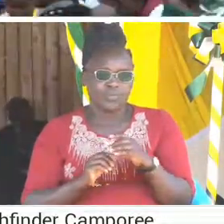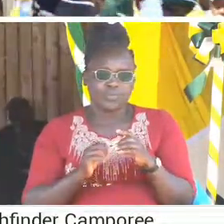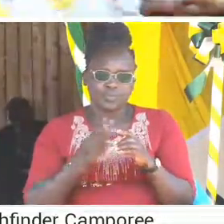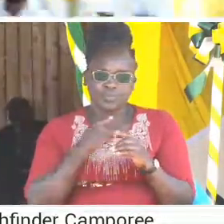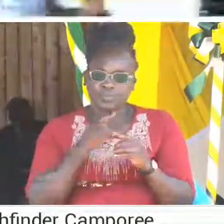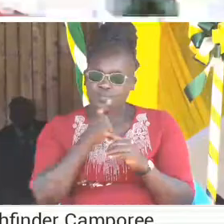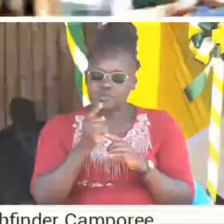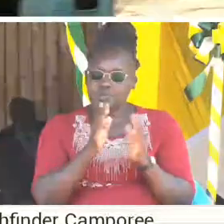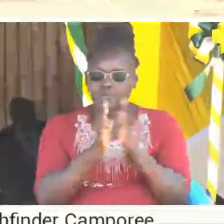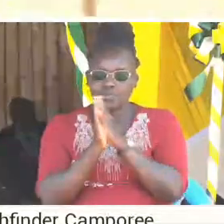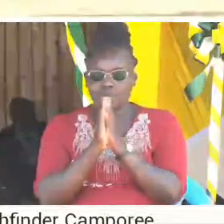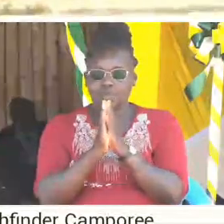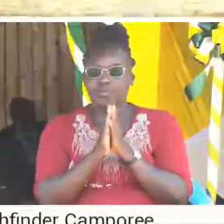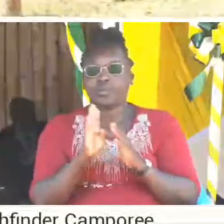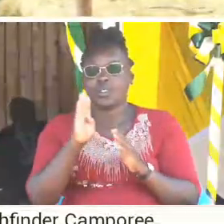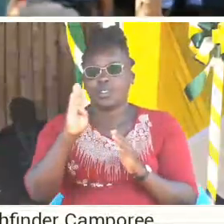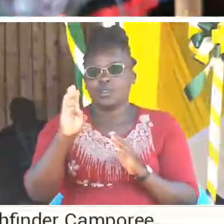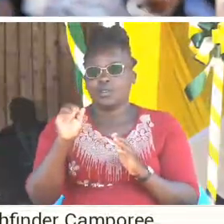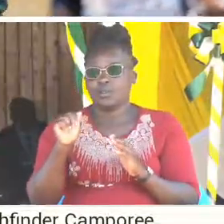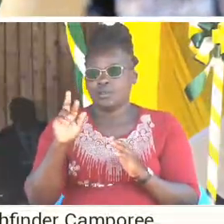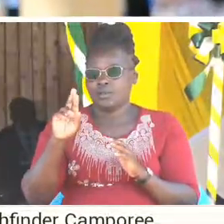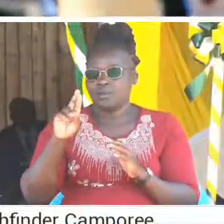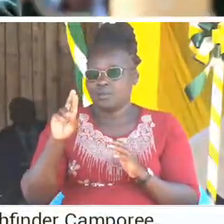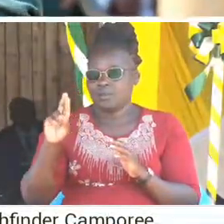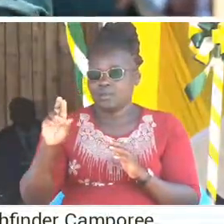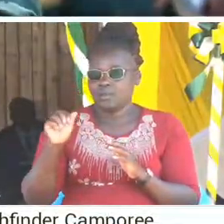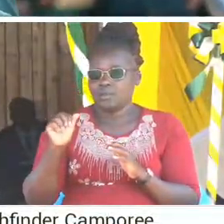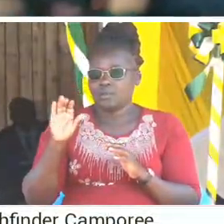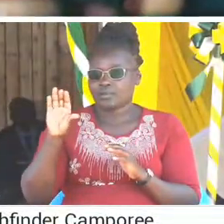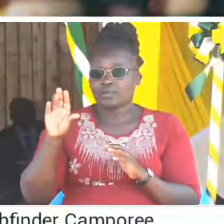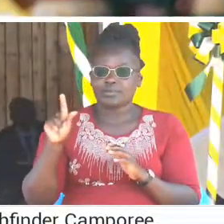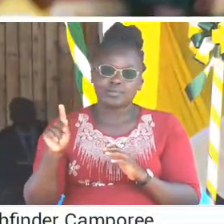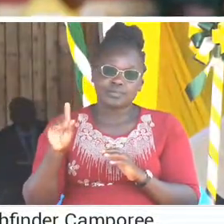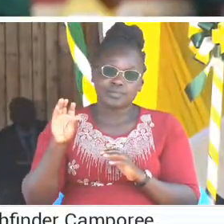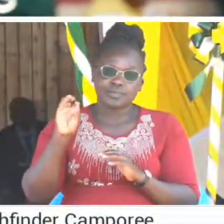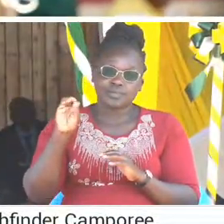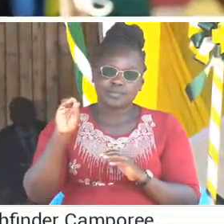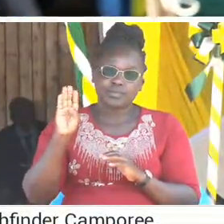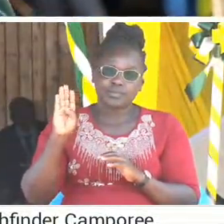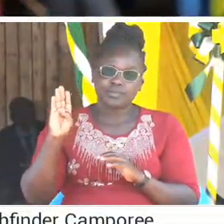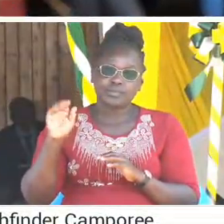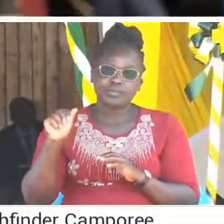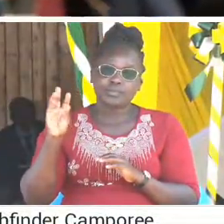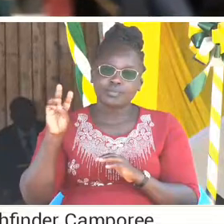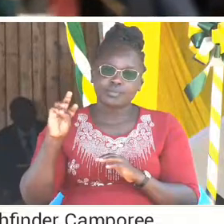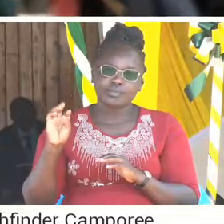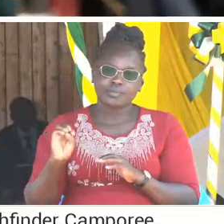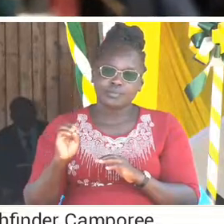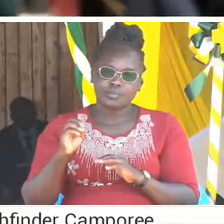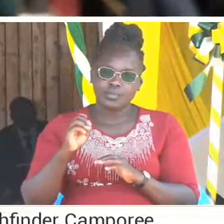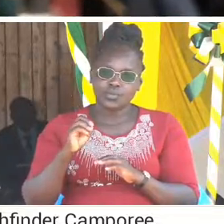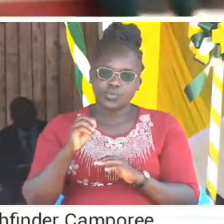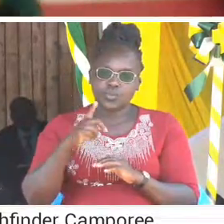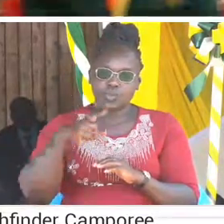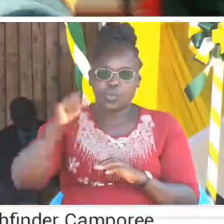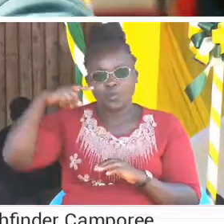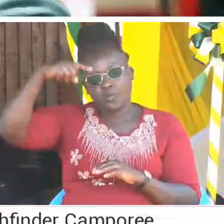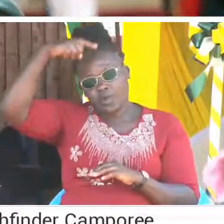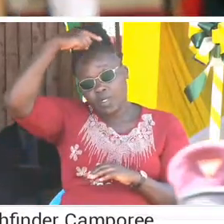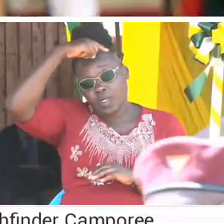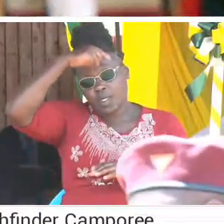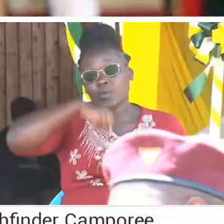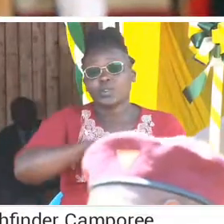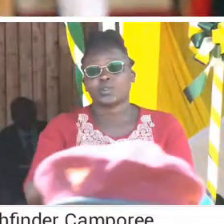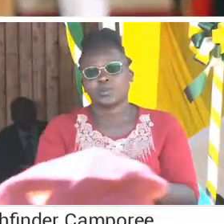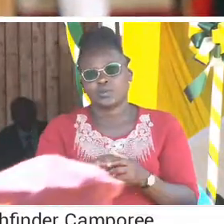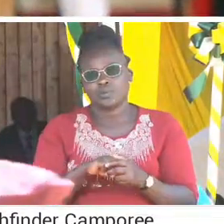Marekani, kwenye State University moja. Alipofika kwenye kile chuo, wakati wa speech yake